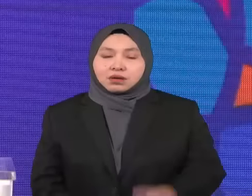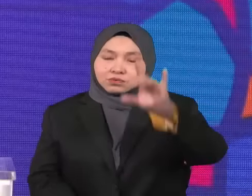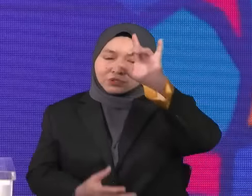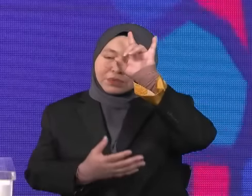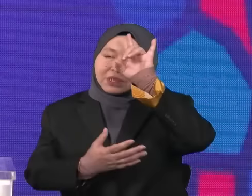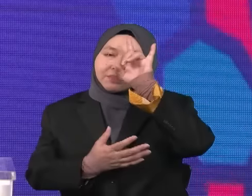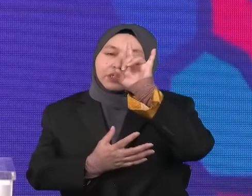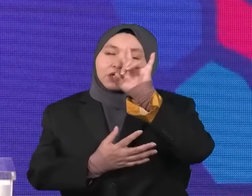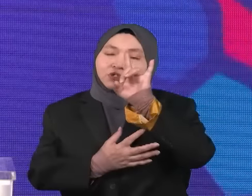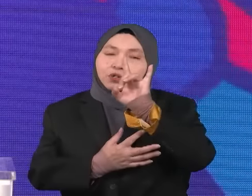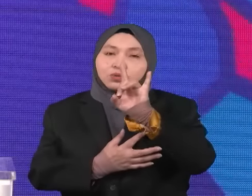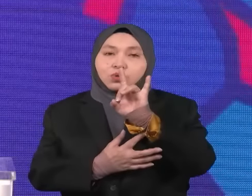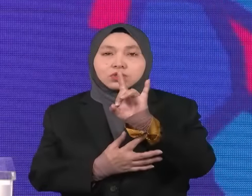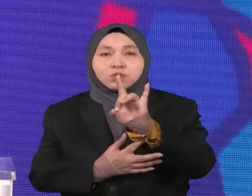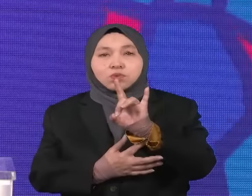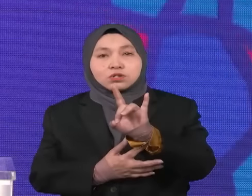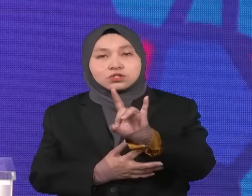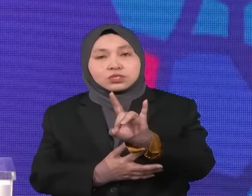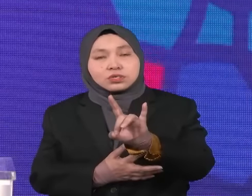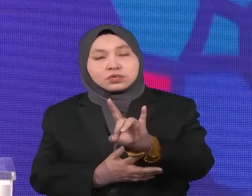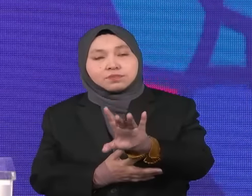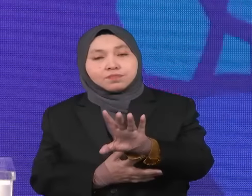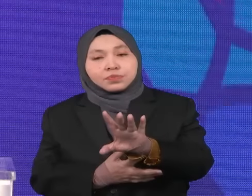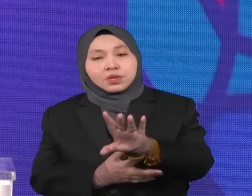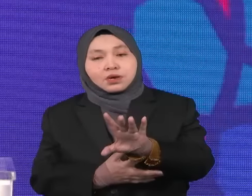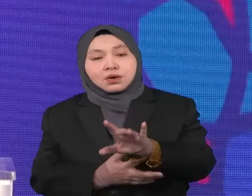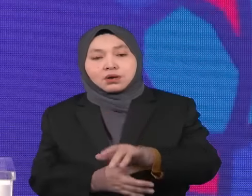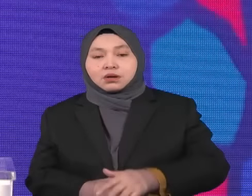بالله من الشيطان الرجيم.